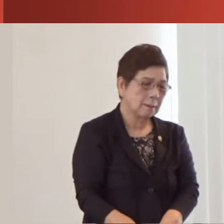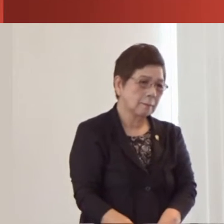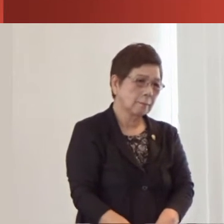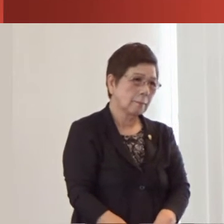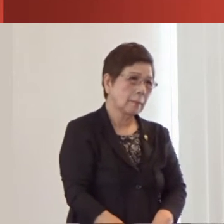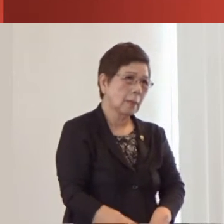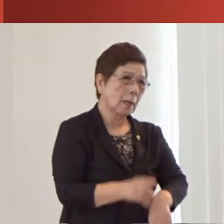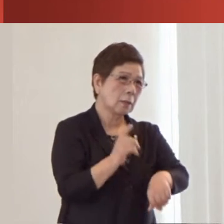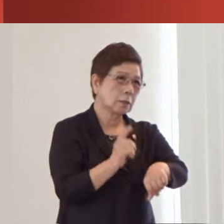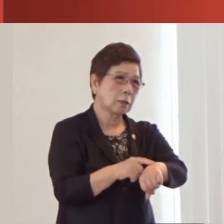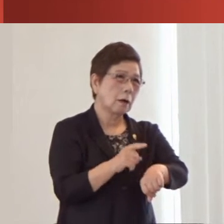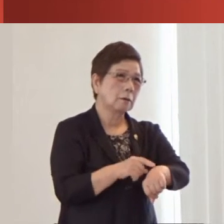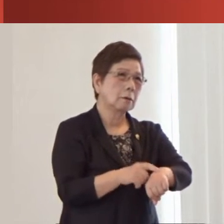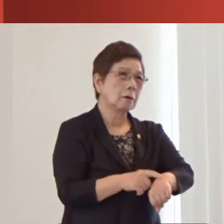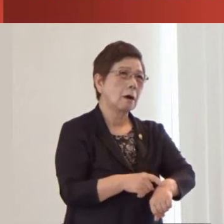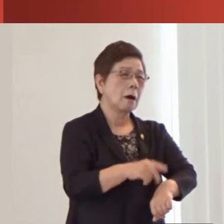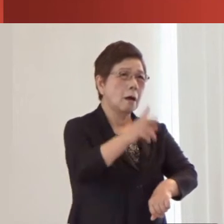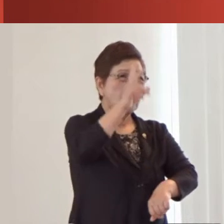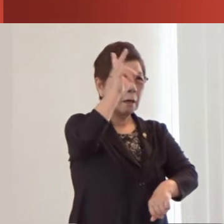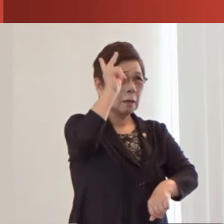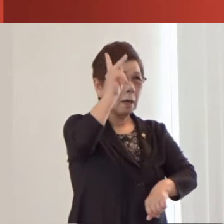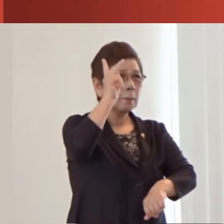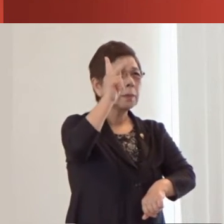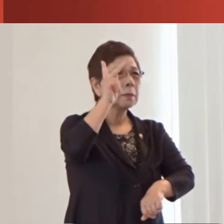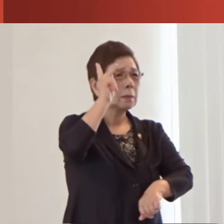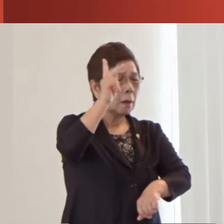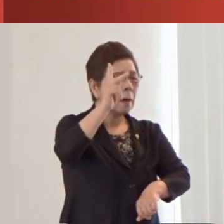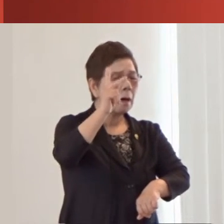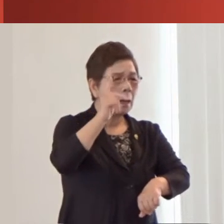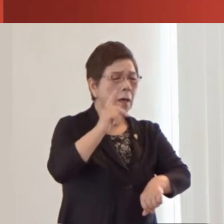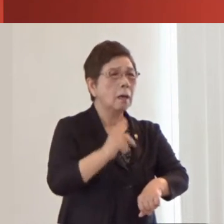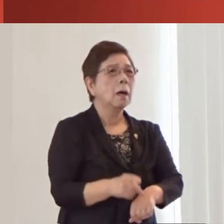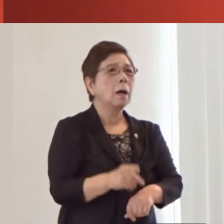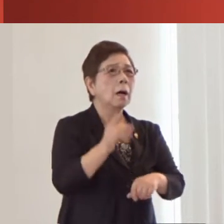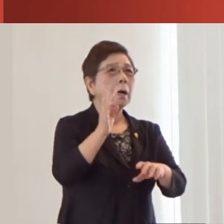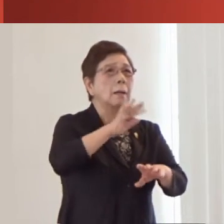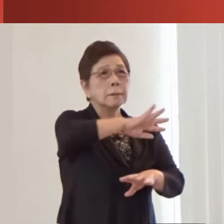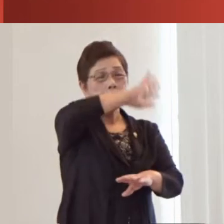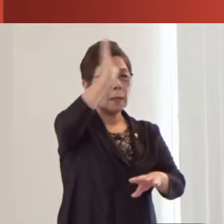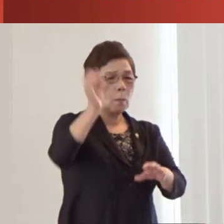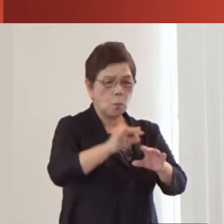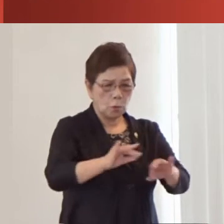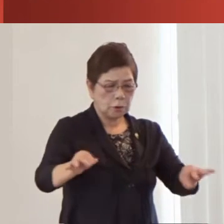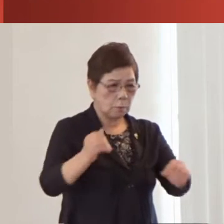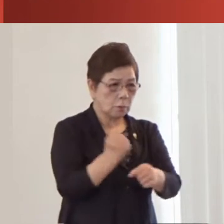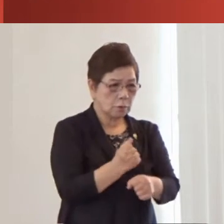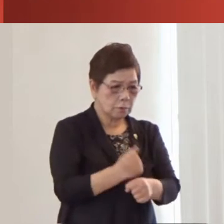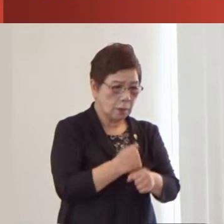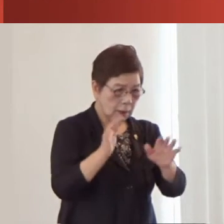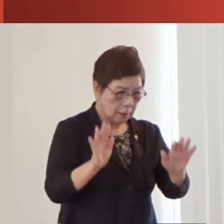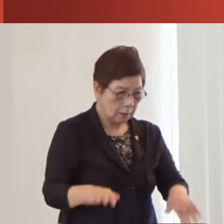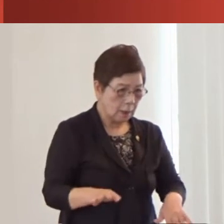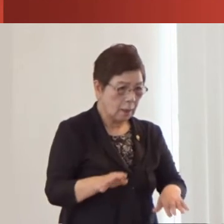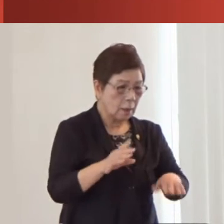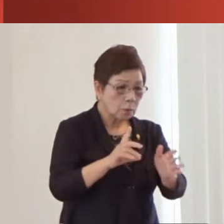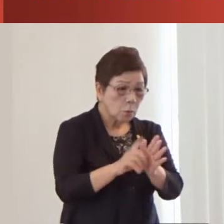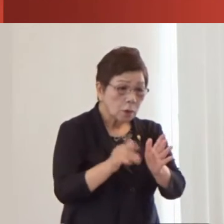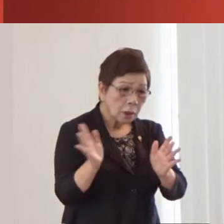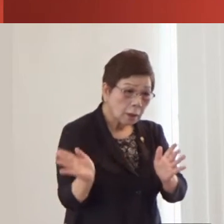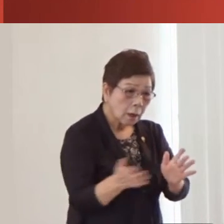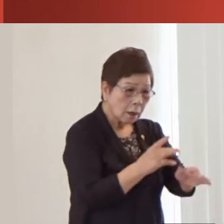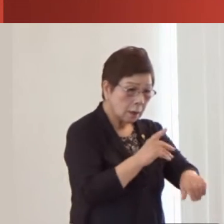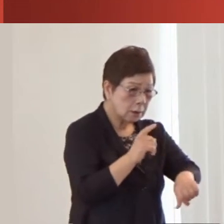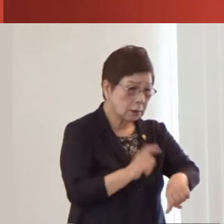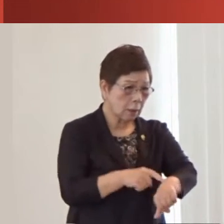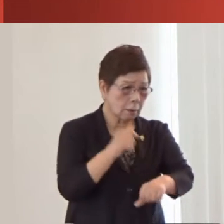時間というのは神様が天地創造なさった時から始まっているものなんですね。やがてこれは終わるんです。でも永